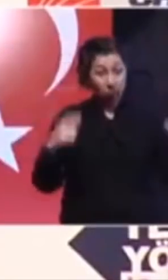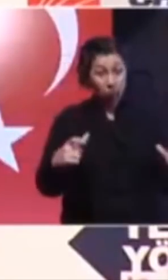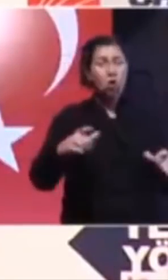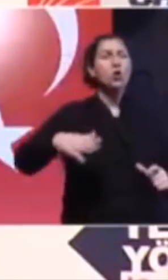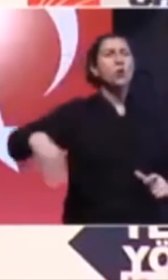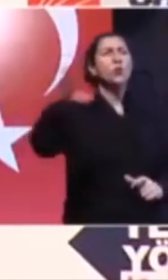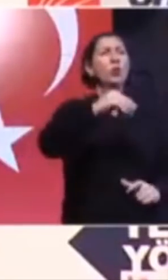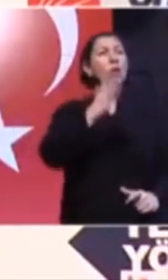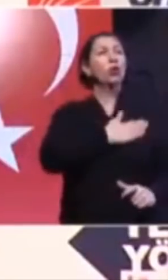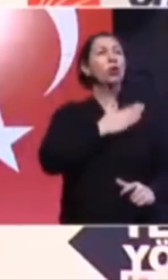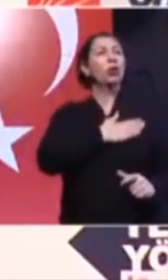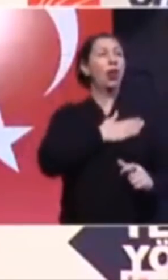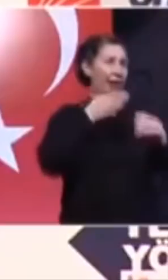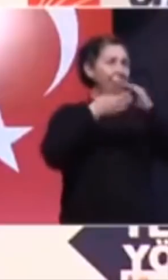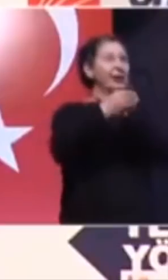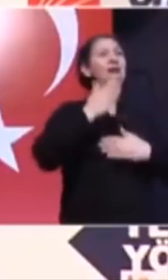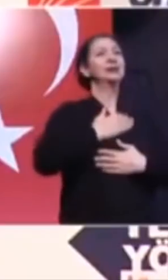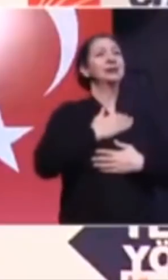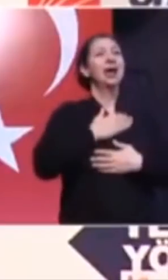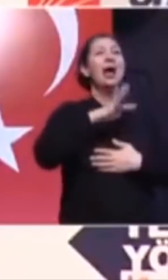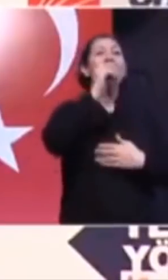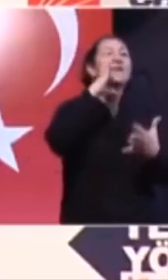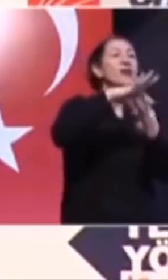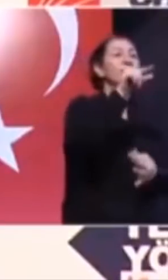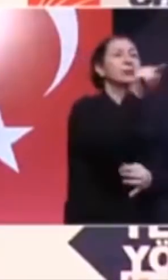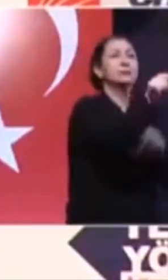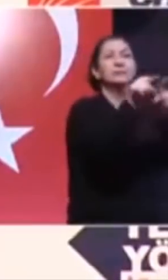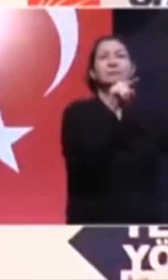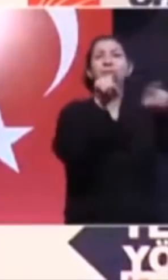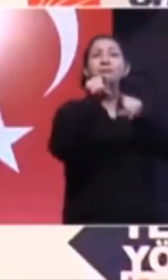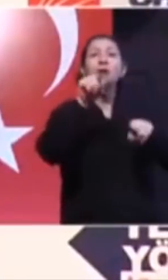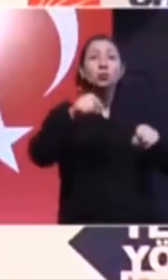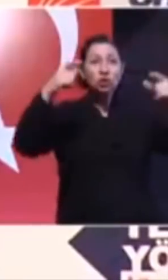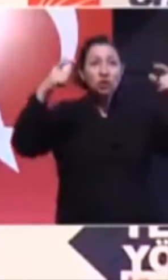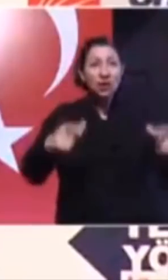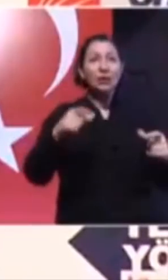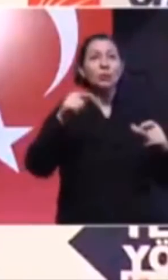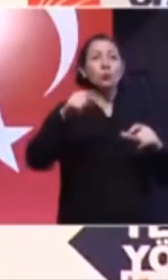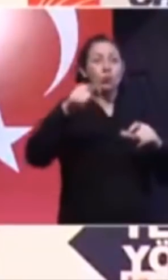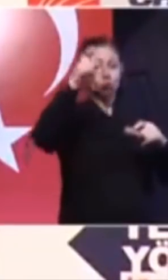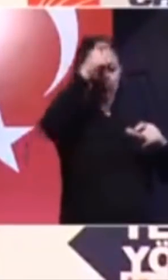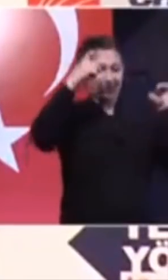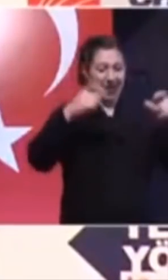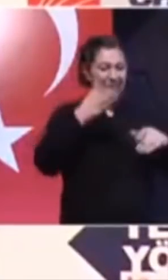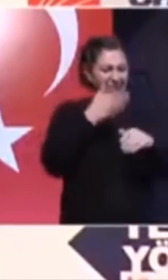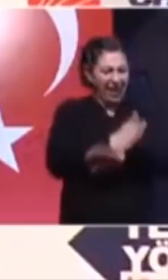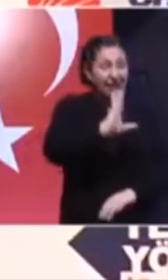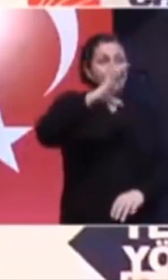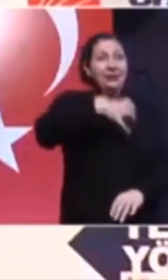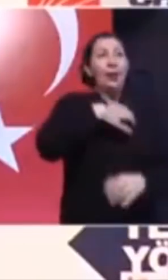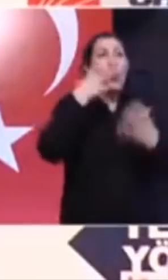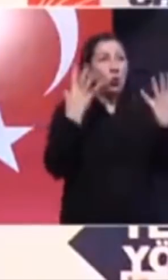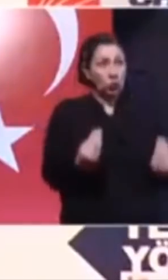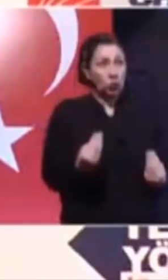bütün gönüllere gireceğiz. Her bir vatandaşımız bu şehrin ve bu ülkenin gerçek sahibi